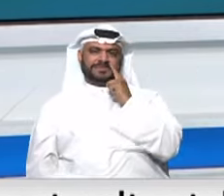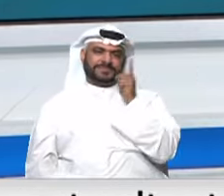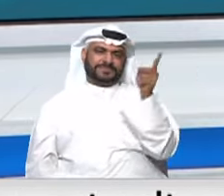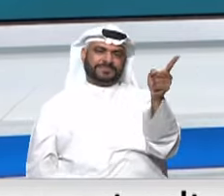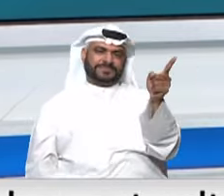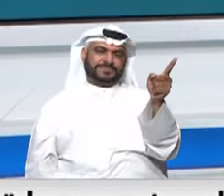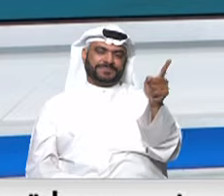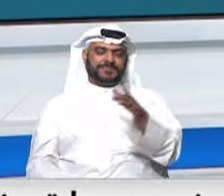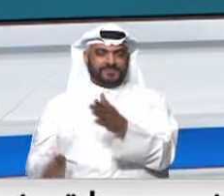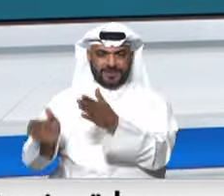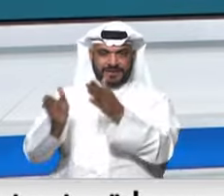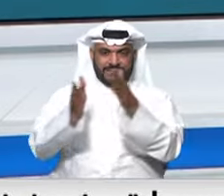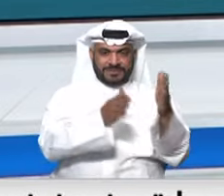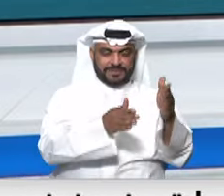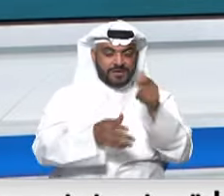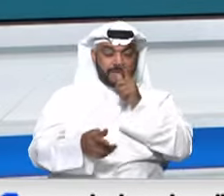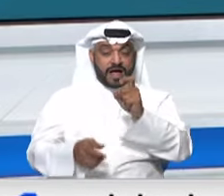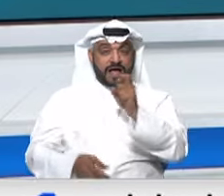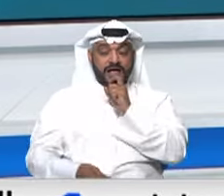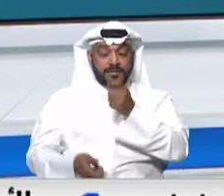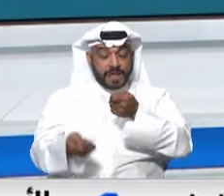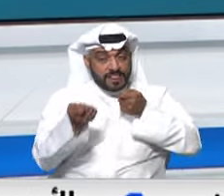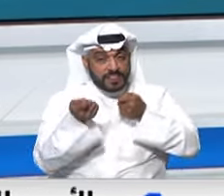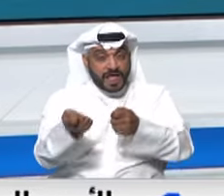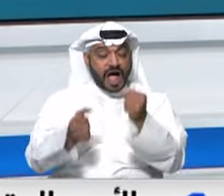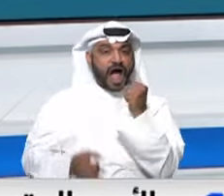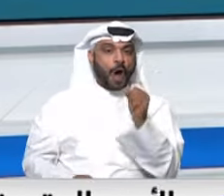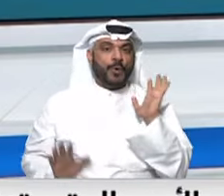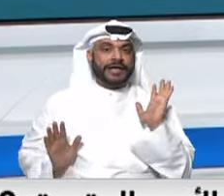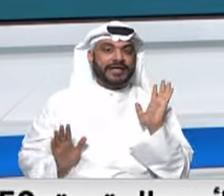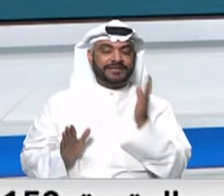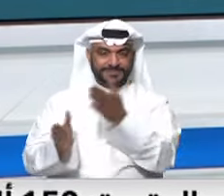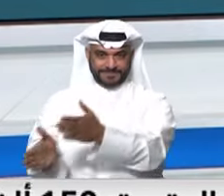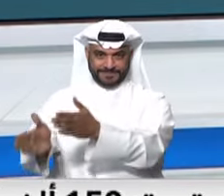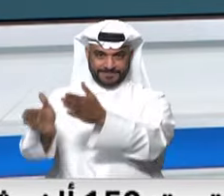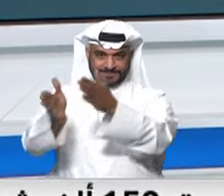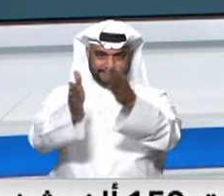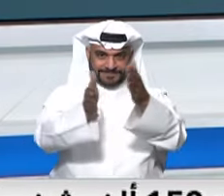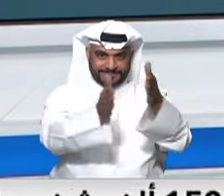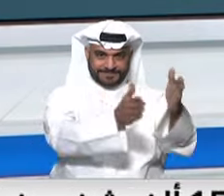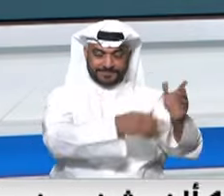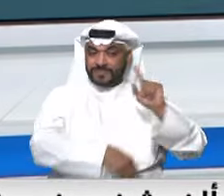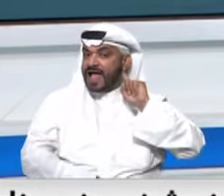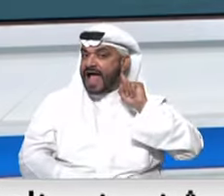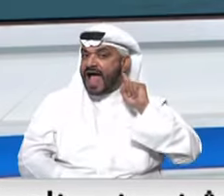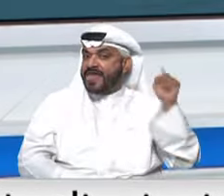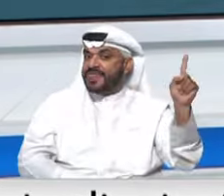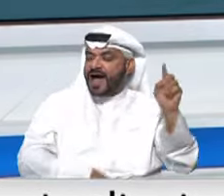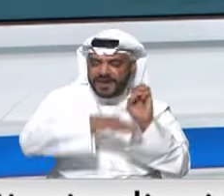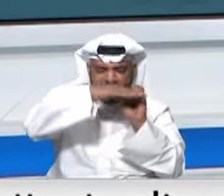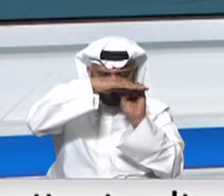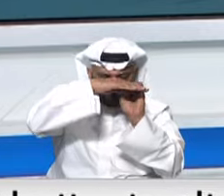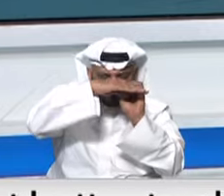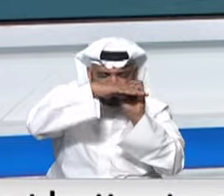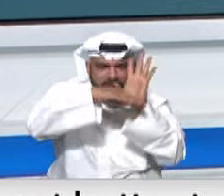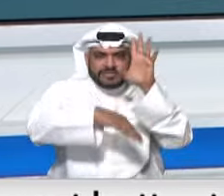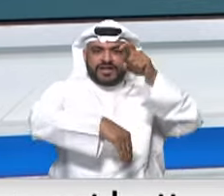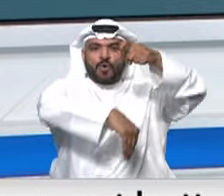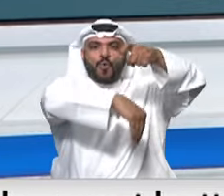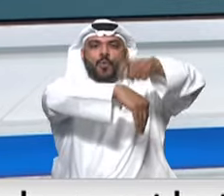أقدام، التيارات المائية لا تزال قوية في فترات الحمل. أذان الفجر حسب التوقيت المحلي لمدينة